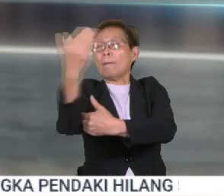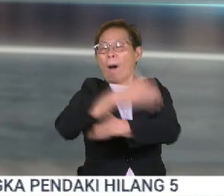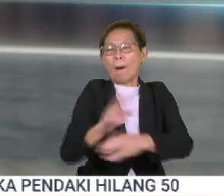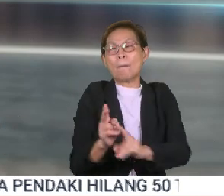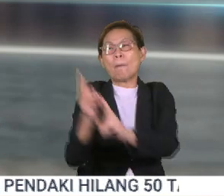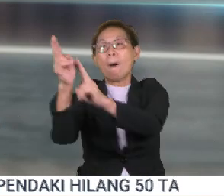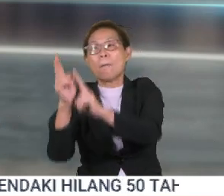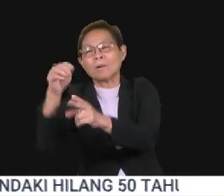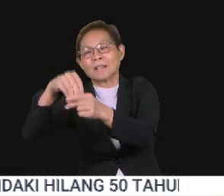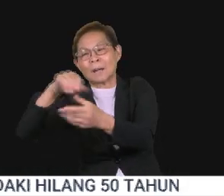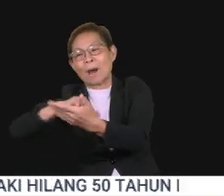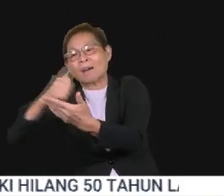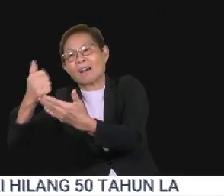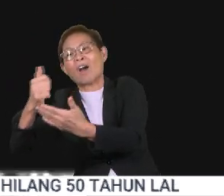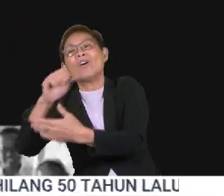ekonomi